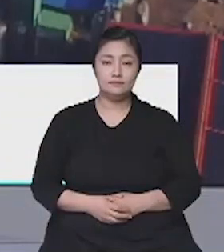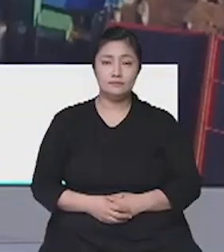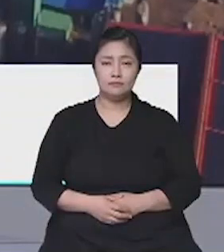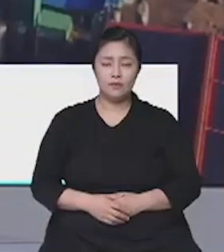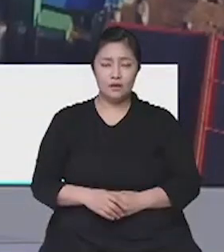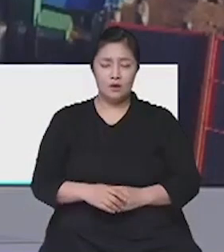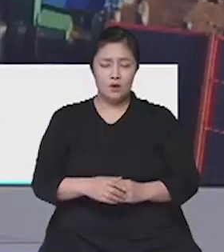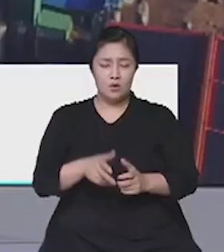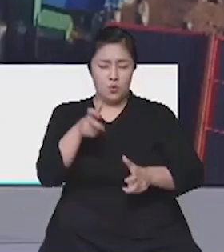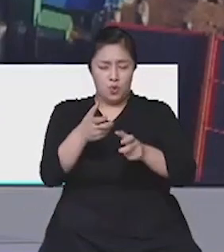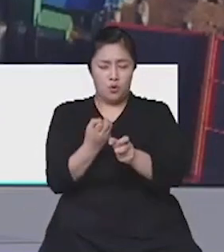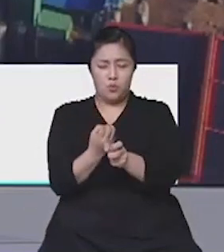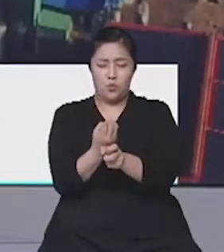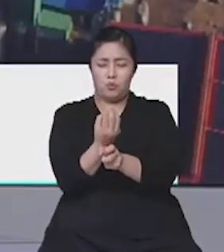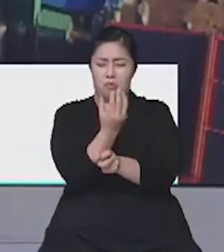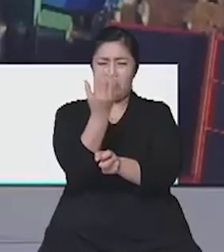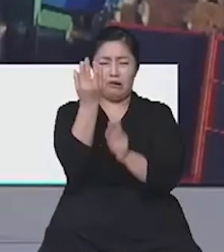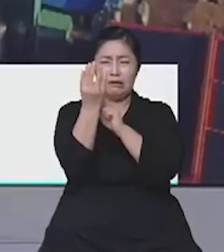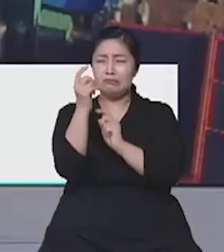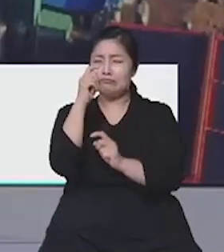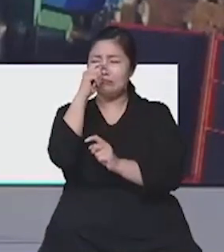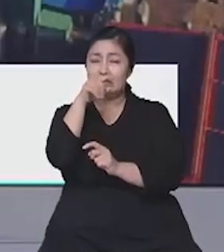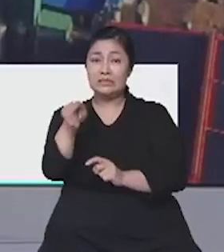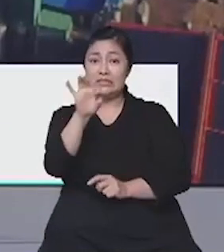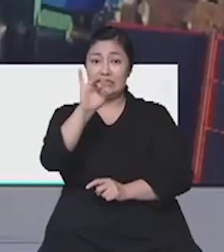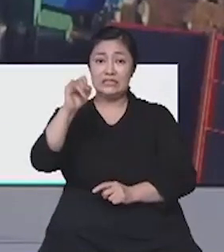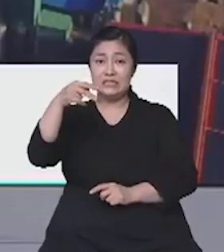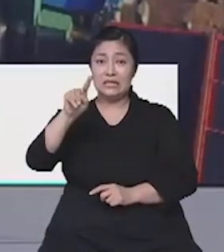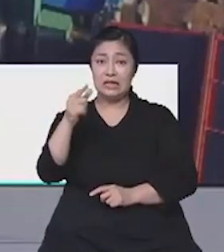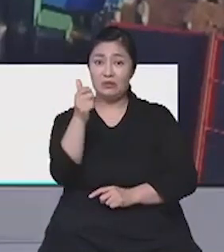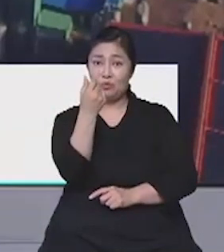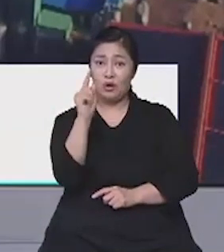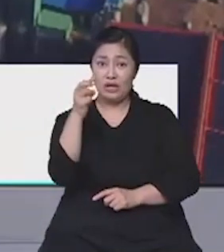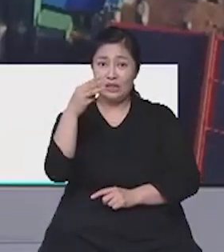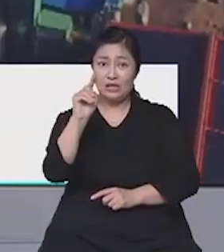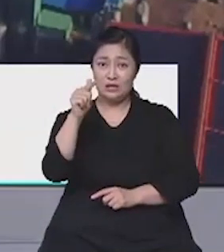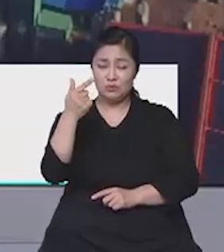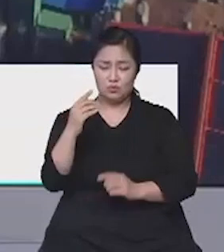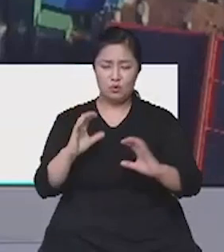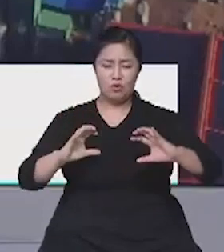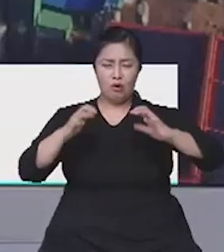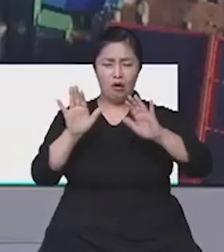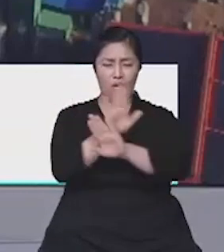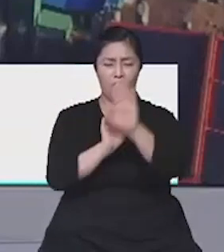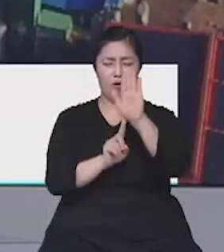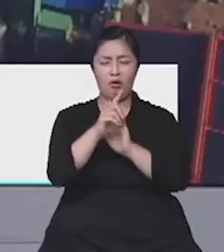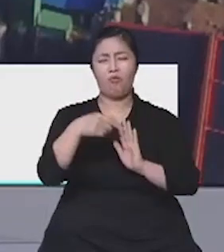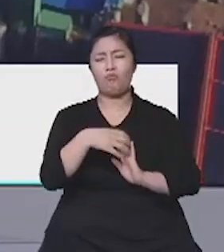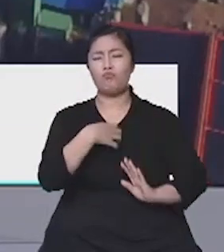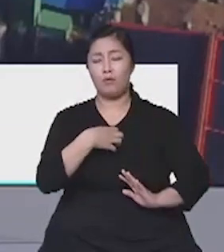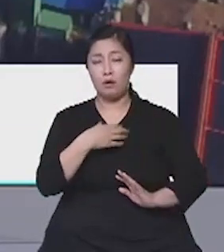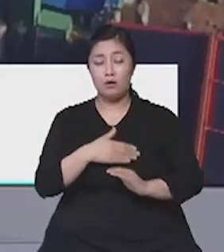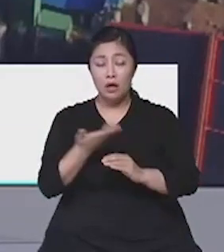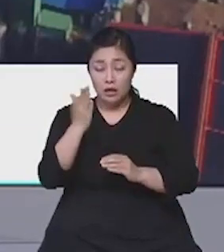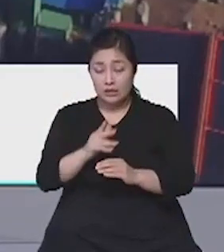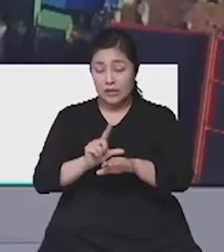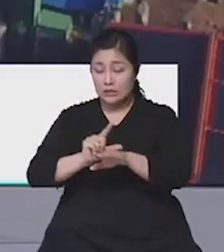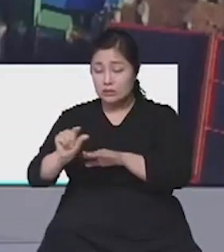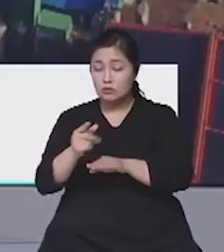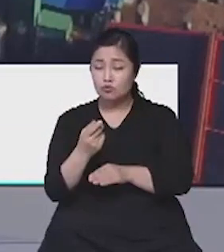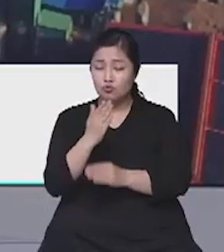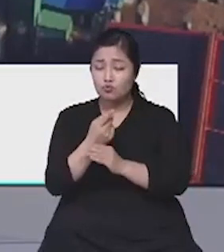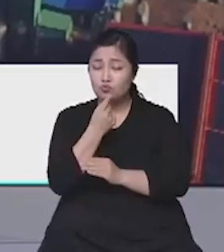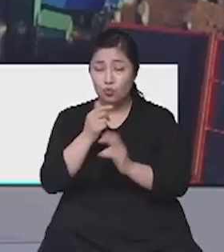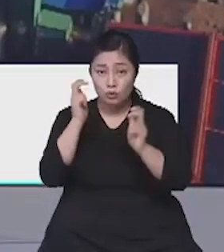공장 굴뚝으로 배출되던 이산화탄소는 지구 온난화의 주범인데요 지역의 한 중소기업이 골칫거리인